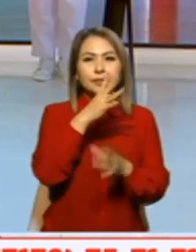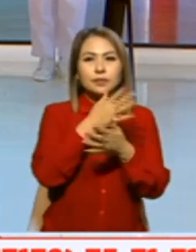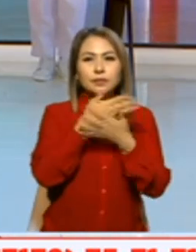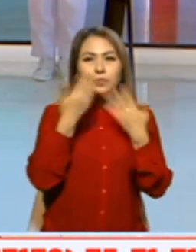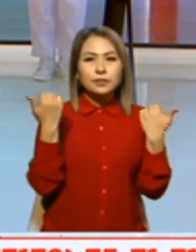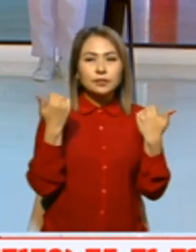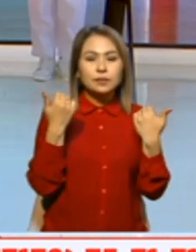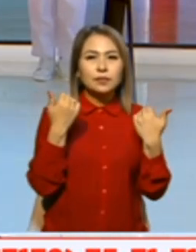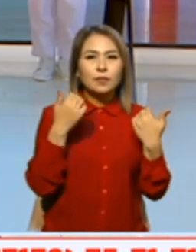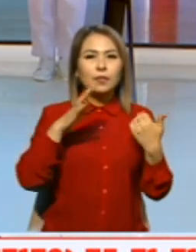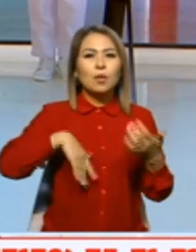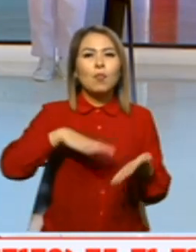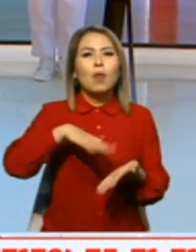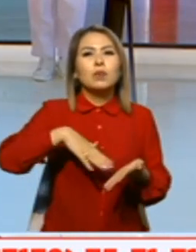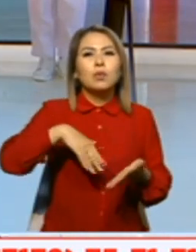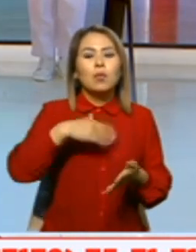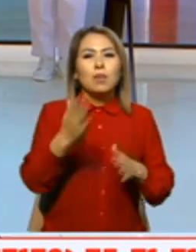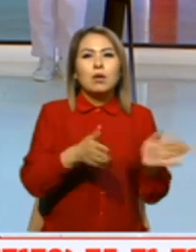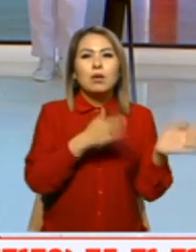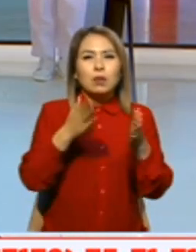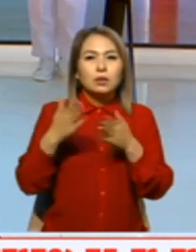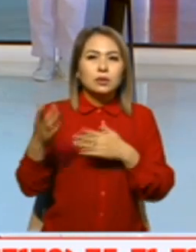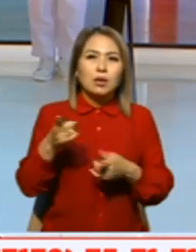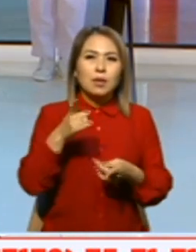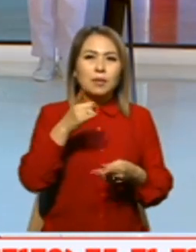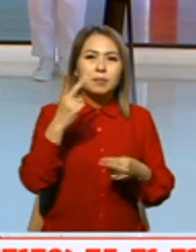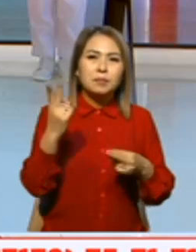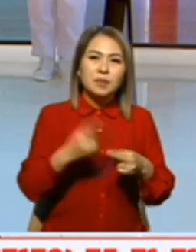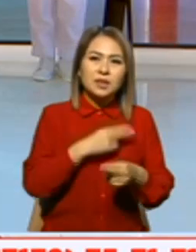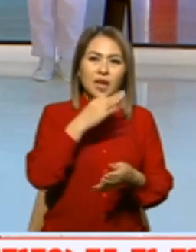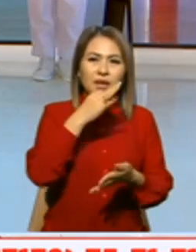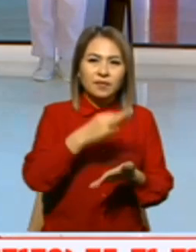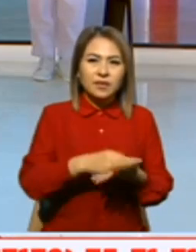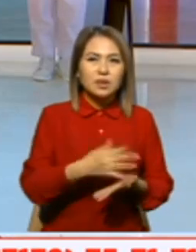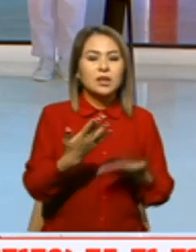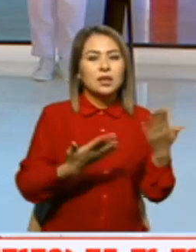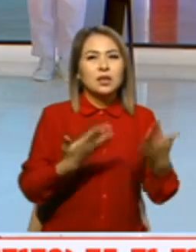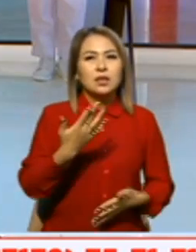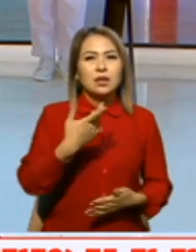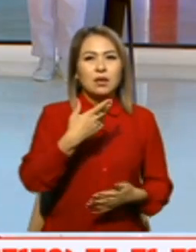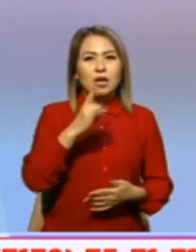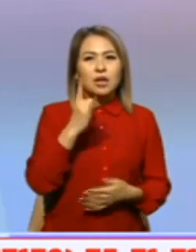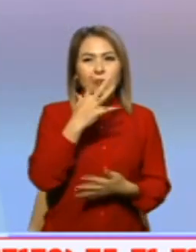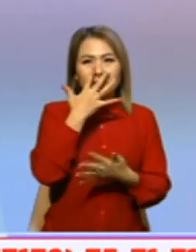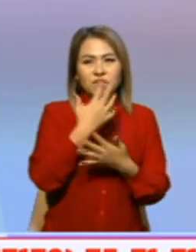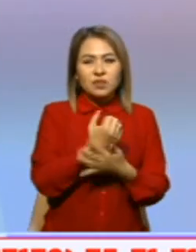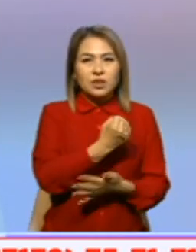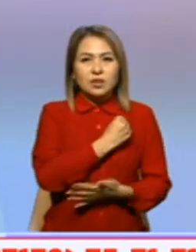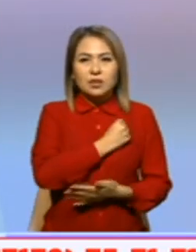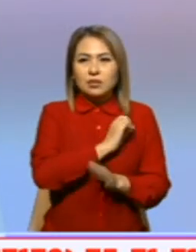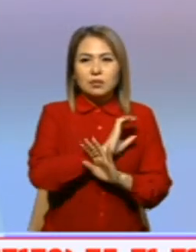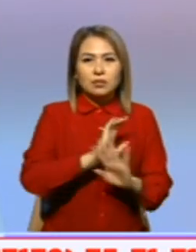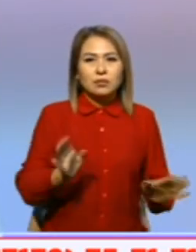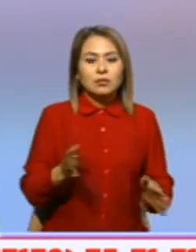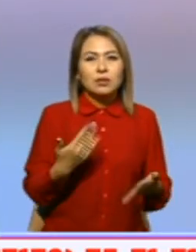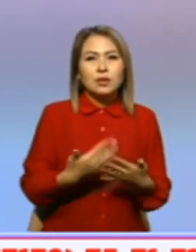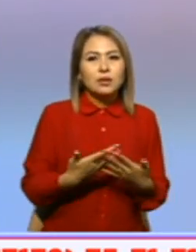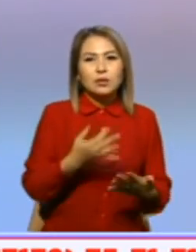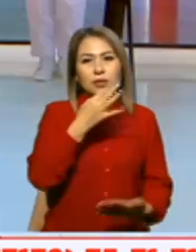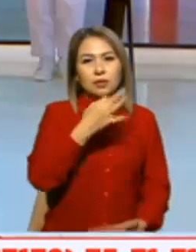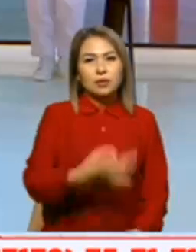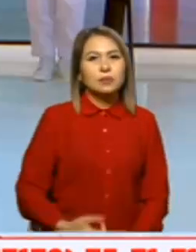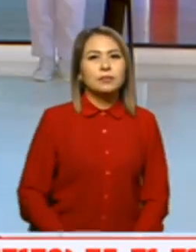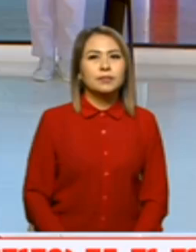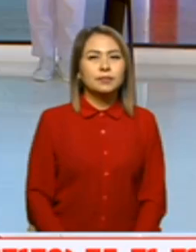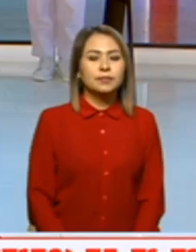жоқ. Кейін апарам деген бұл жауапсыздық па, жоқ әлде өз баласына жан ашымағандық па? Не айтамыз көрермендерге? Не істеуіміз